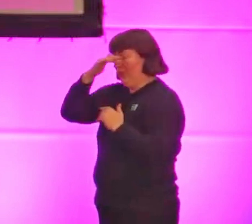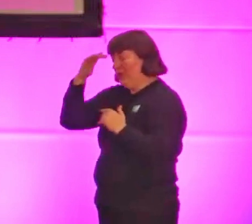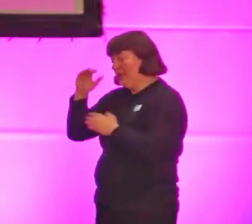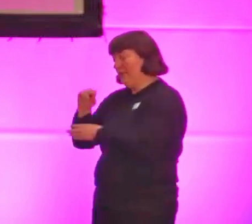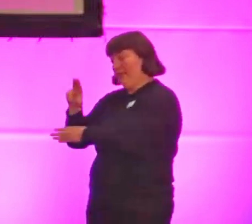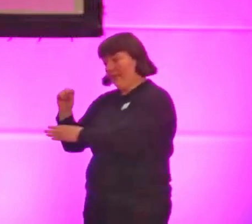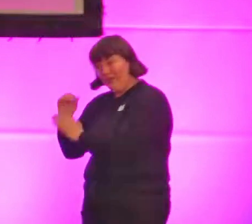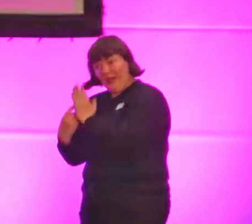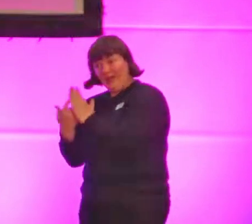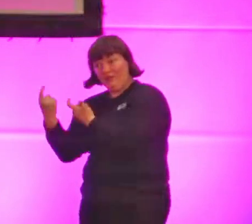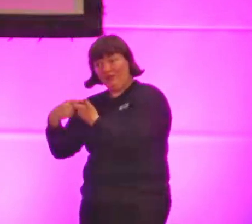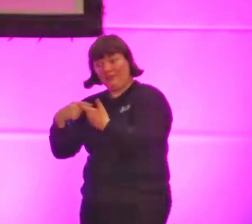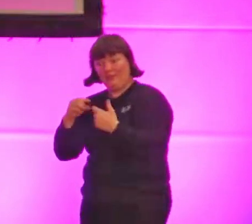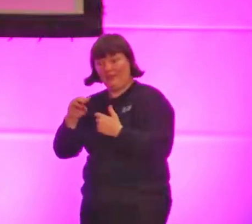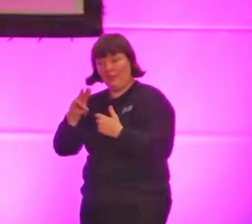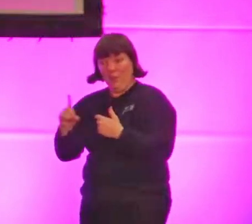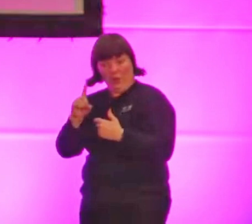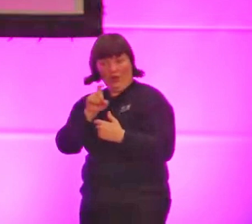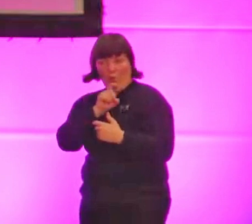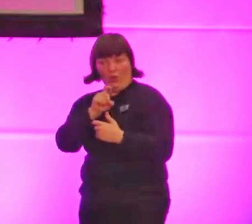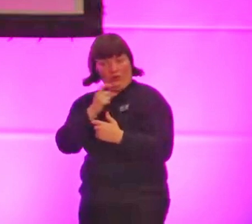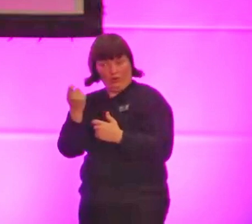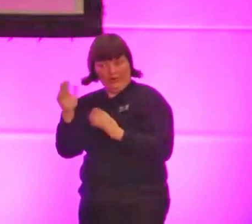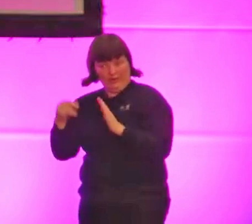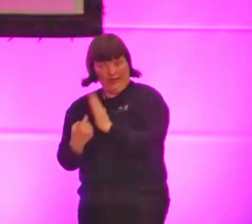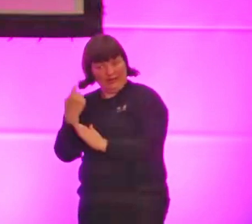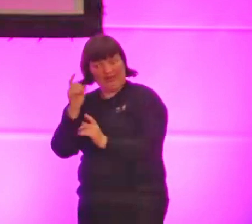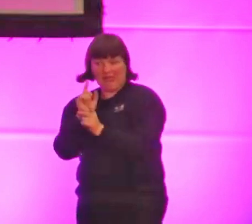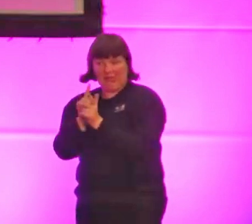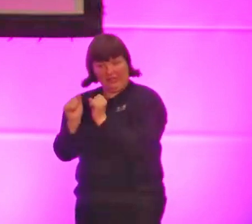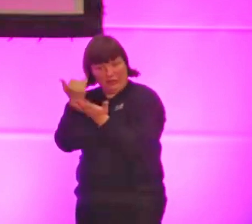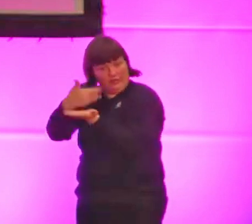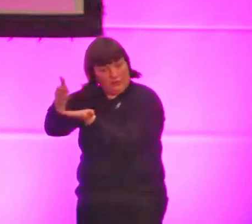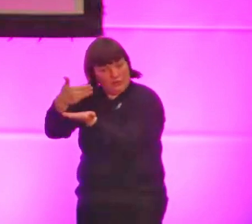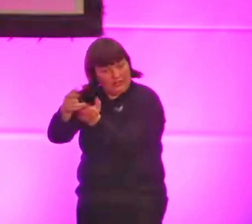Hade det hänt någonting med målet, tror du också? Hade det kunnat fortsätta?